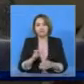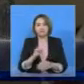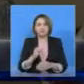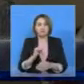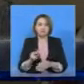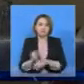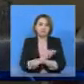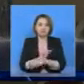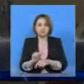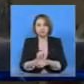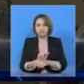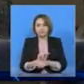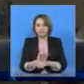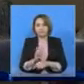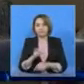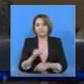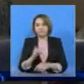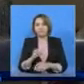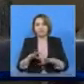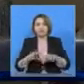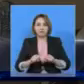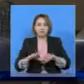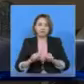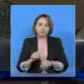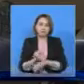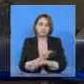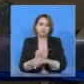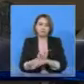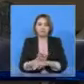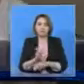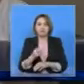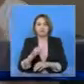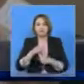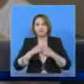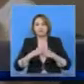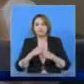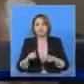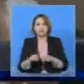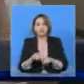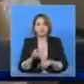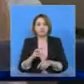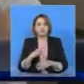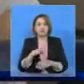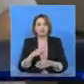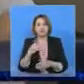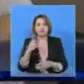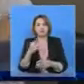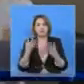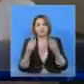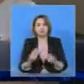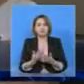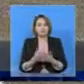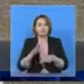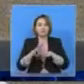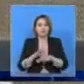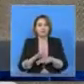получают лечение, физиопроцедуры, массажные процедуры и спа-процедуры. Ахсауле Кулсугурова уже четвертый день, как